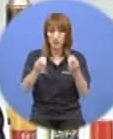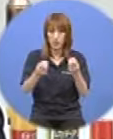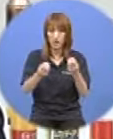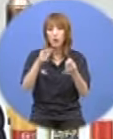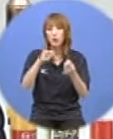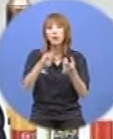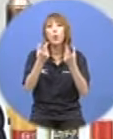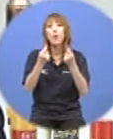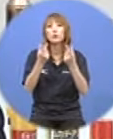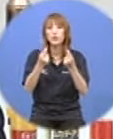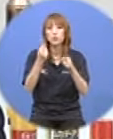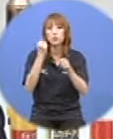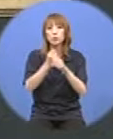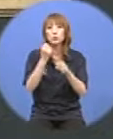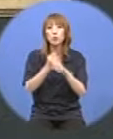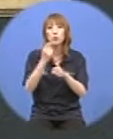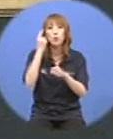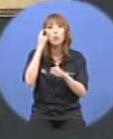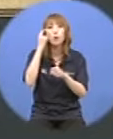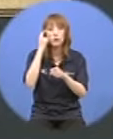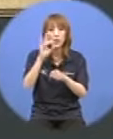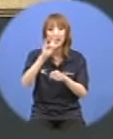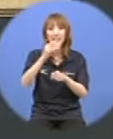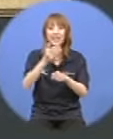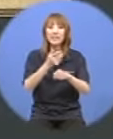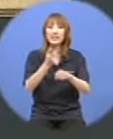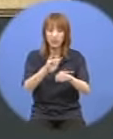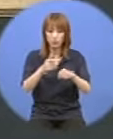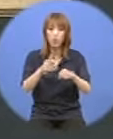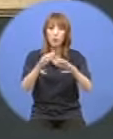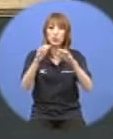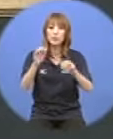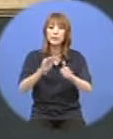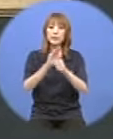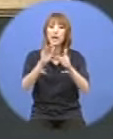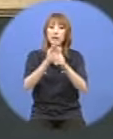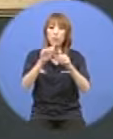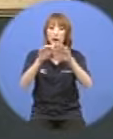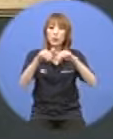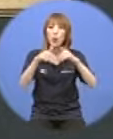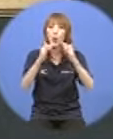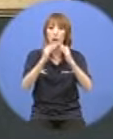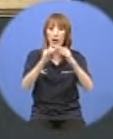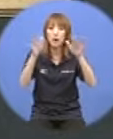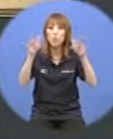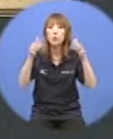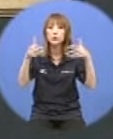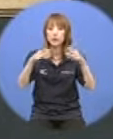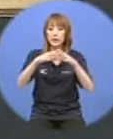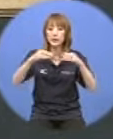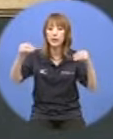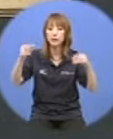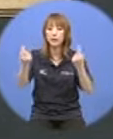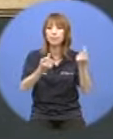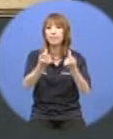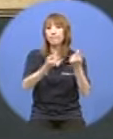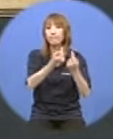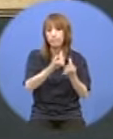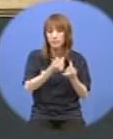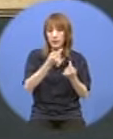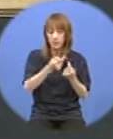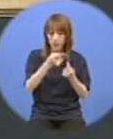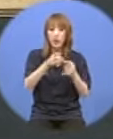して、除虫菊の栽培農家を募集したわけです、 はい、 そうするとまあ全国から応募があったんですけど、その都